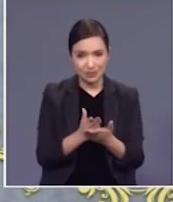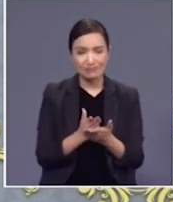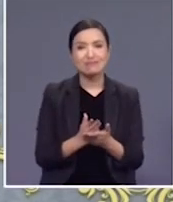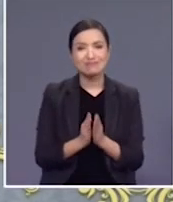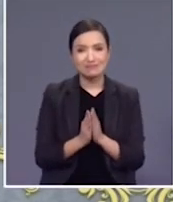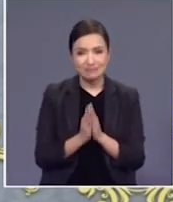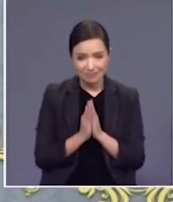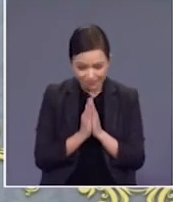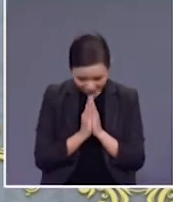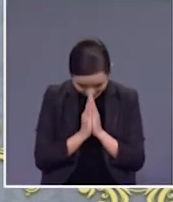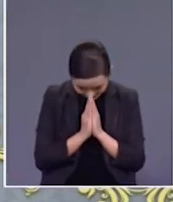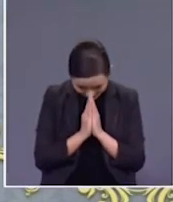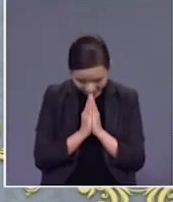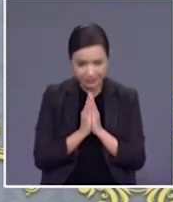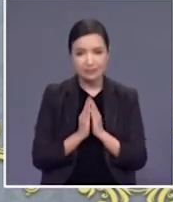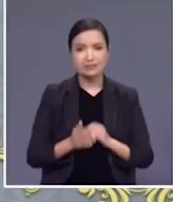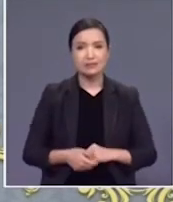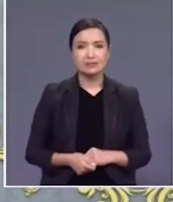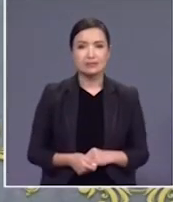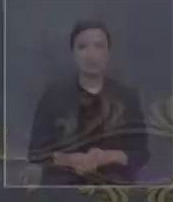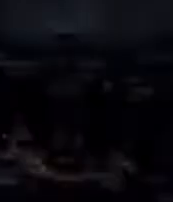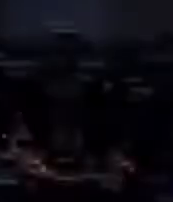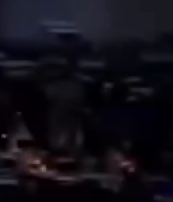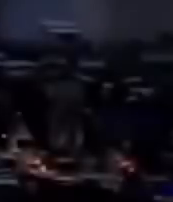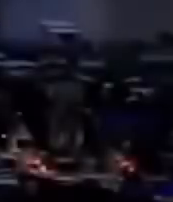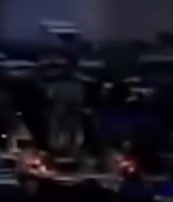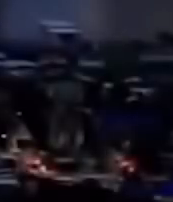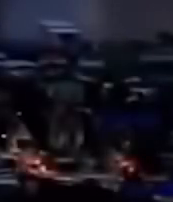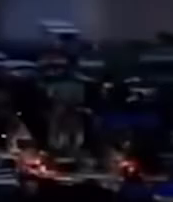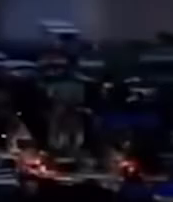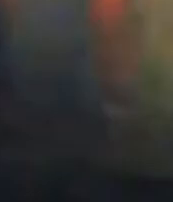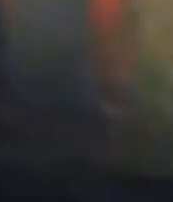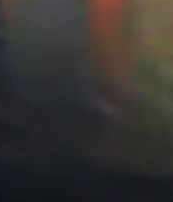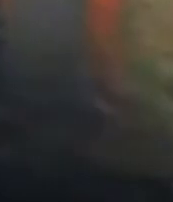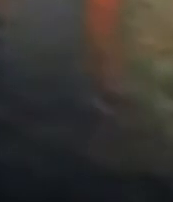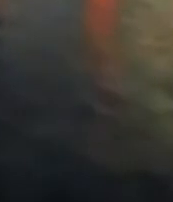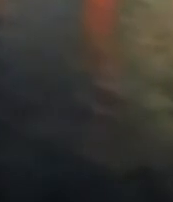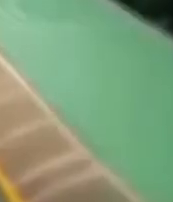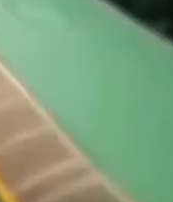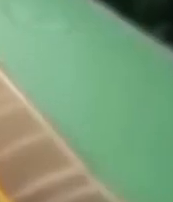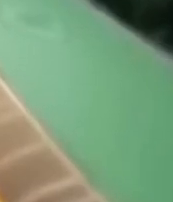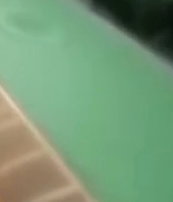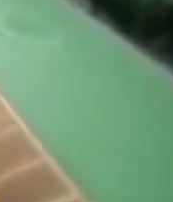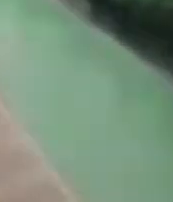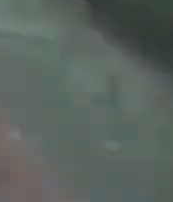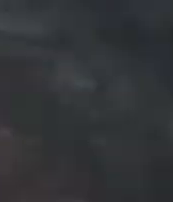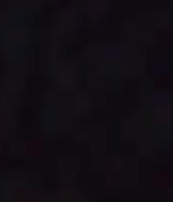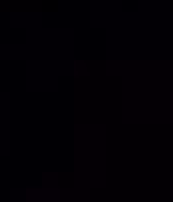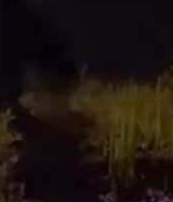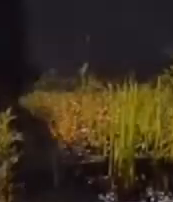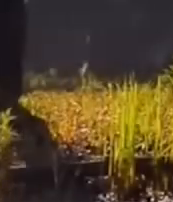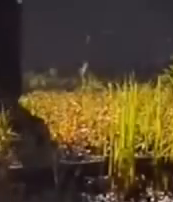วัสดีครับ ฉันพร้อมจะเป็นสะพานเพื่อให้เธอข้าม